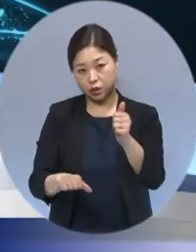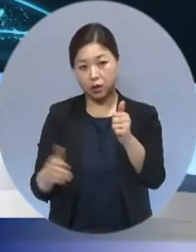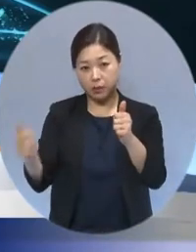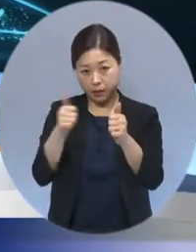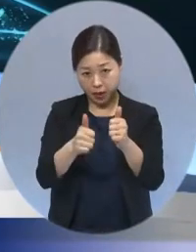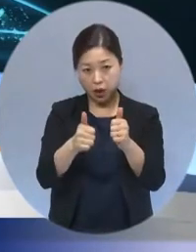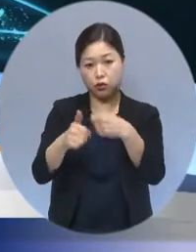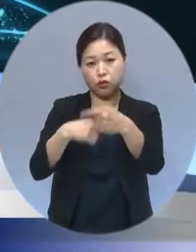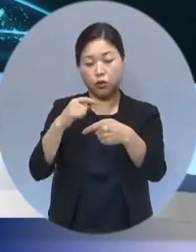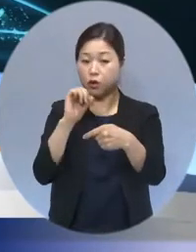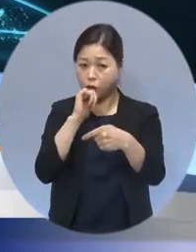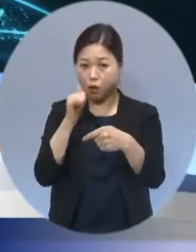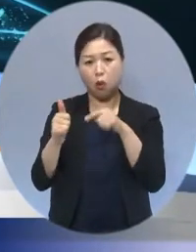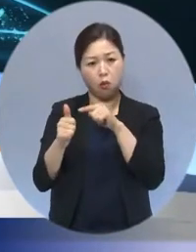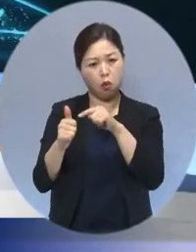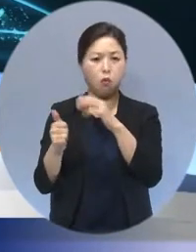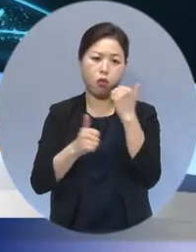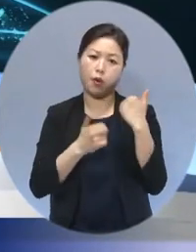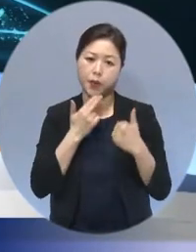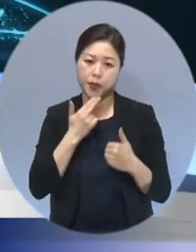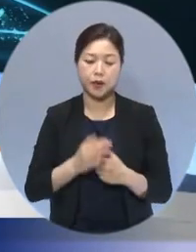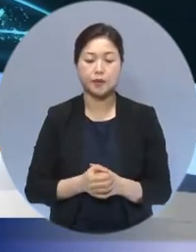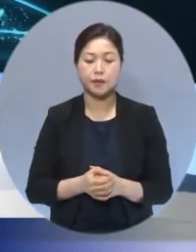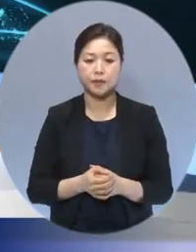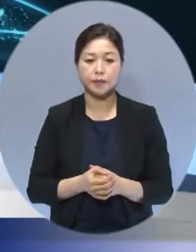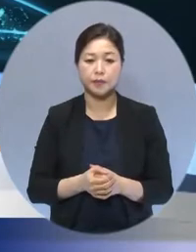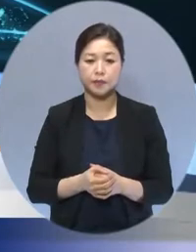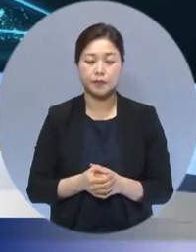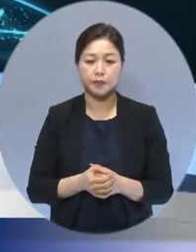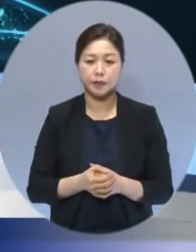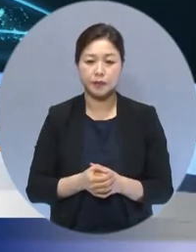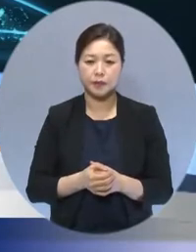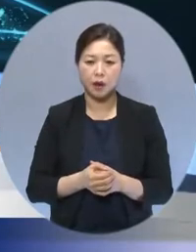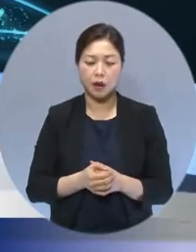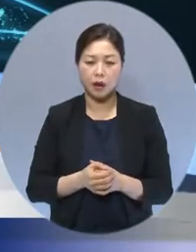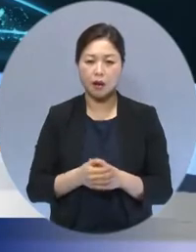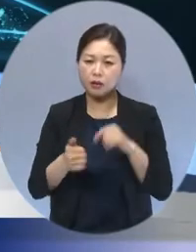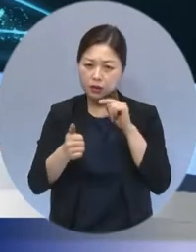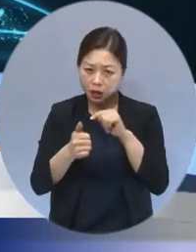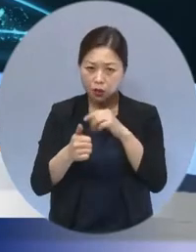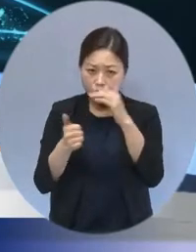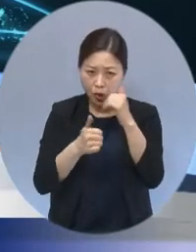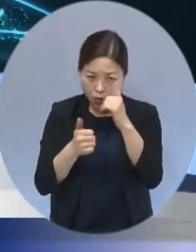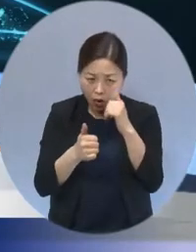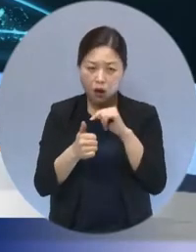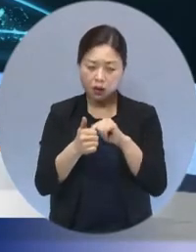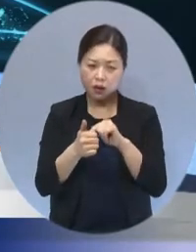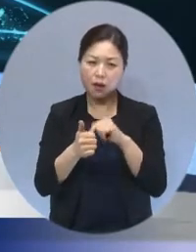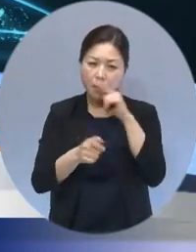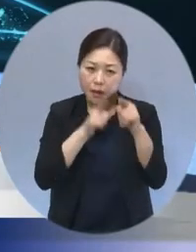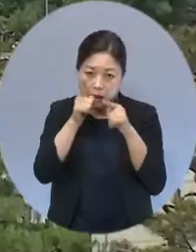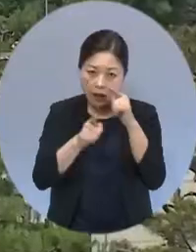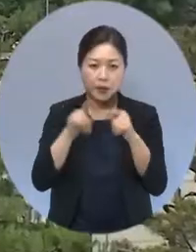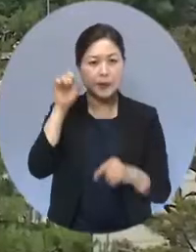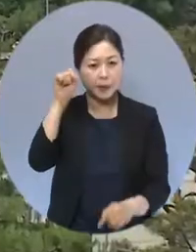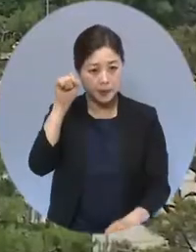수어 통역사는 보기 힘든 현실입니다. 이에 대한 개선을 촉구하는 목소리를 박성용 기자가 들어봤습니다.